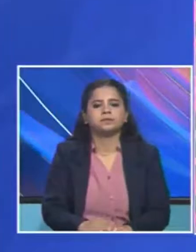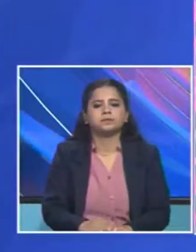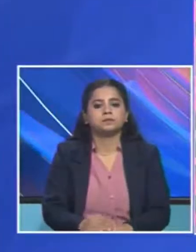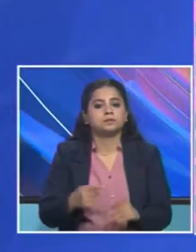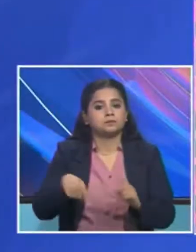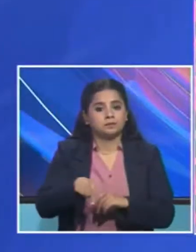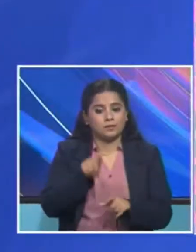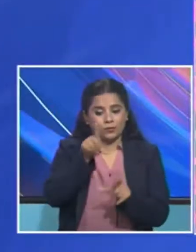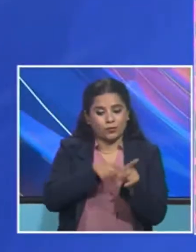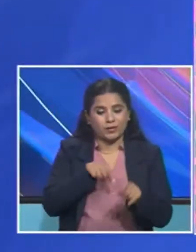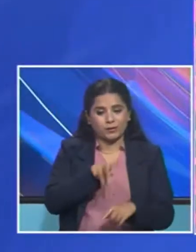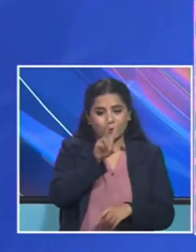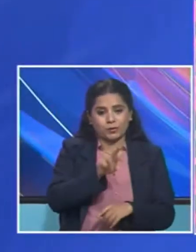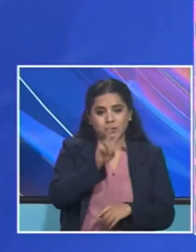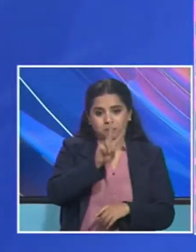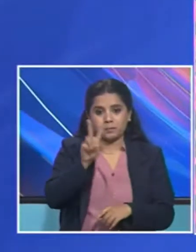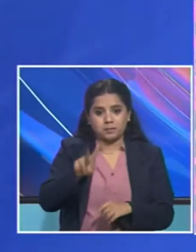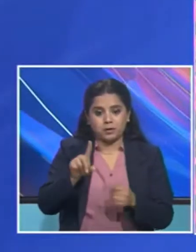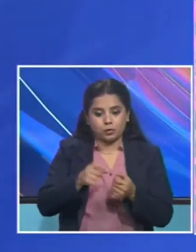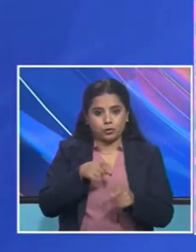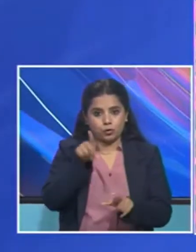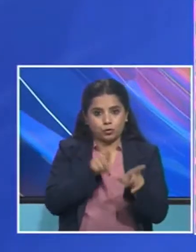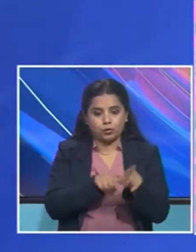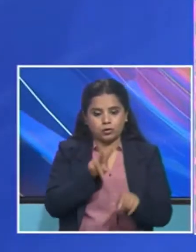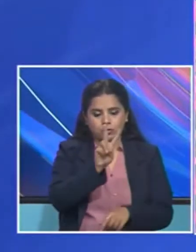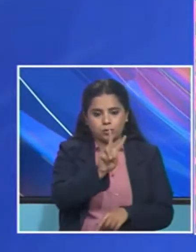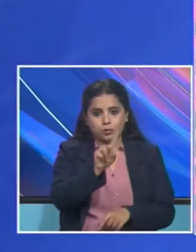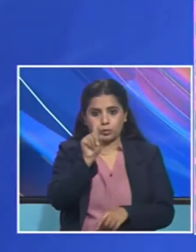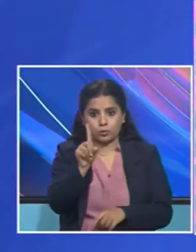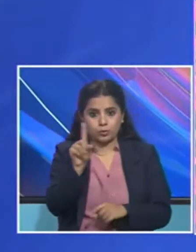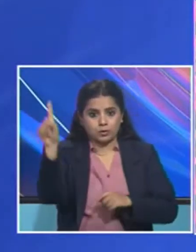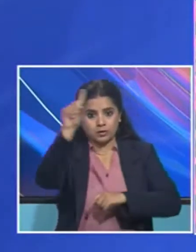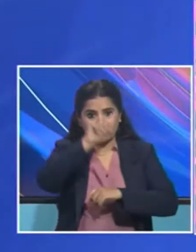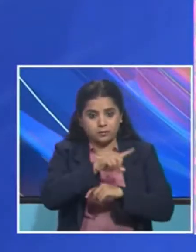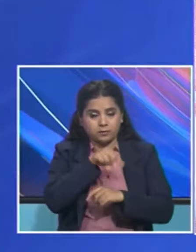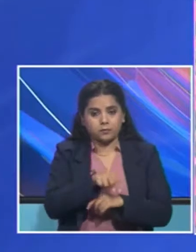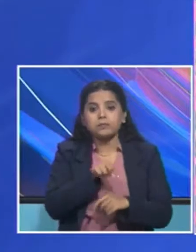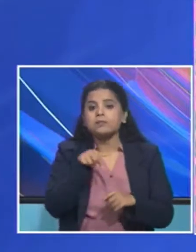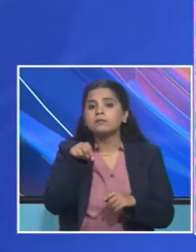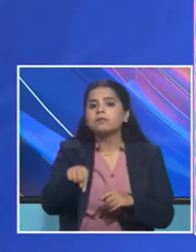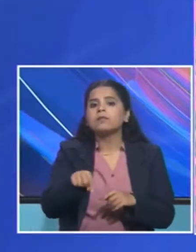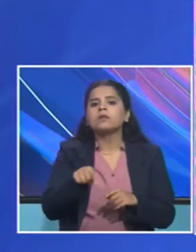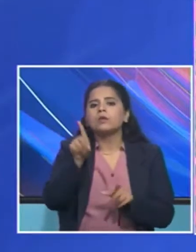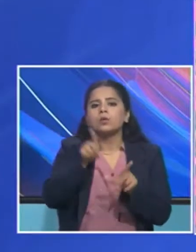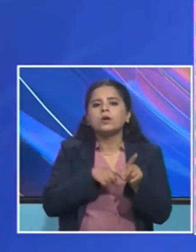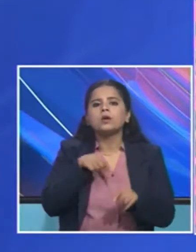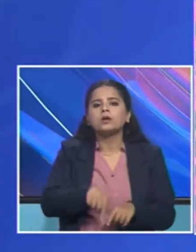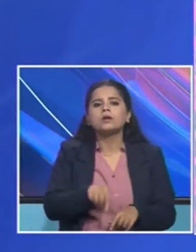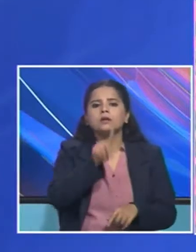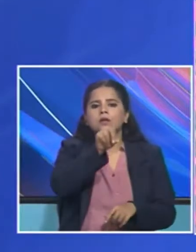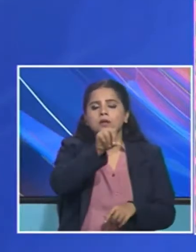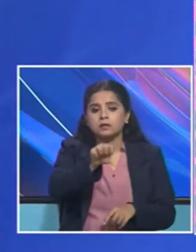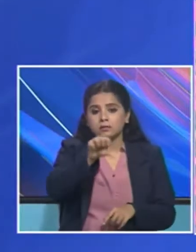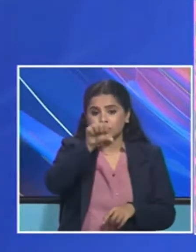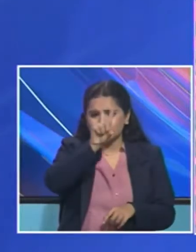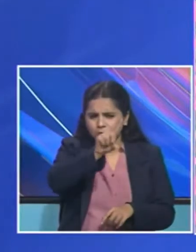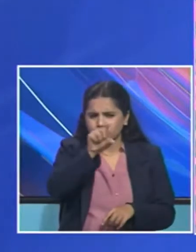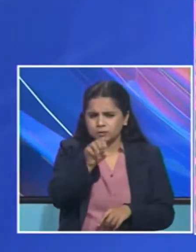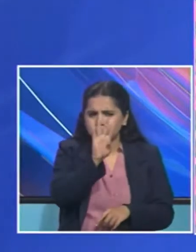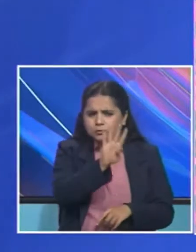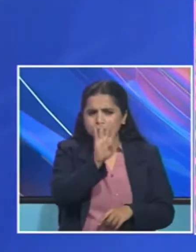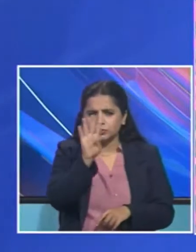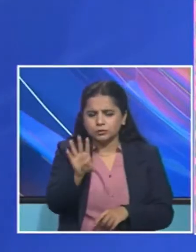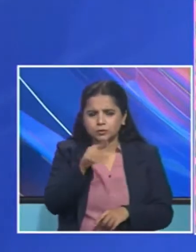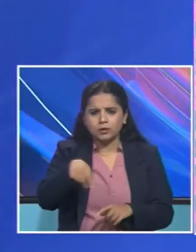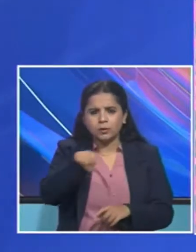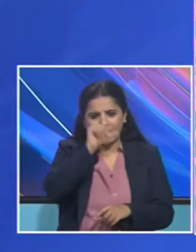वर्ष 2022 के जुलाई मास के 21वें दिन तदनुसार शक संवत के वर्ष 1944 के आषाढ़